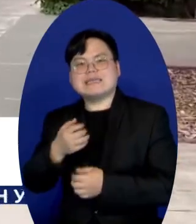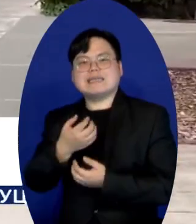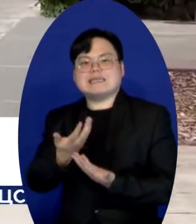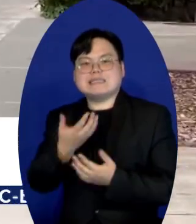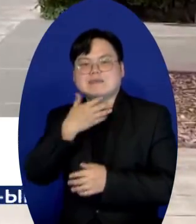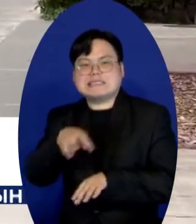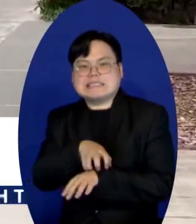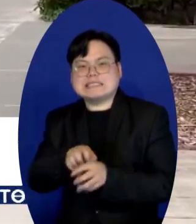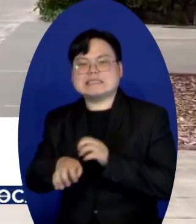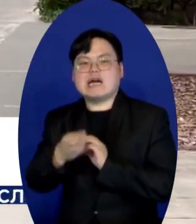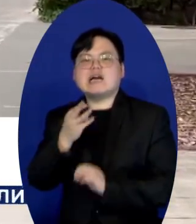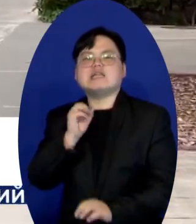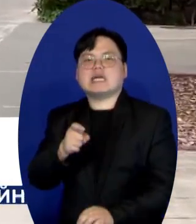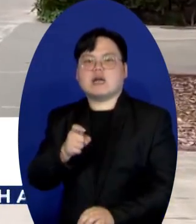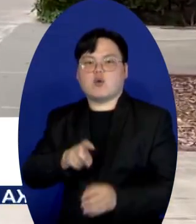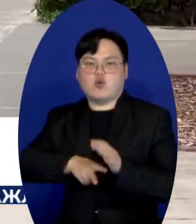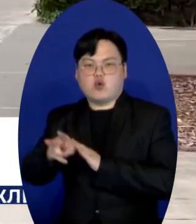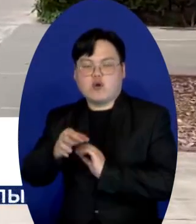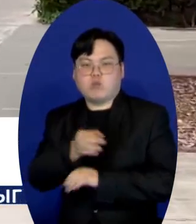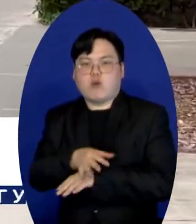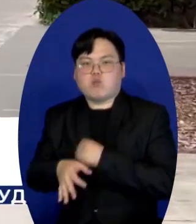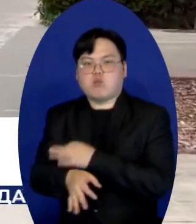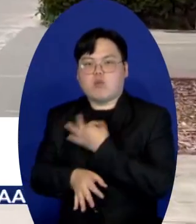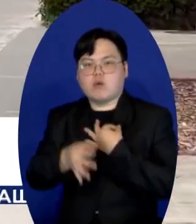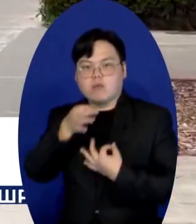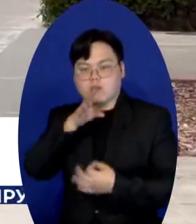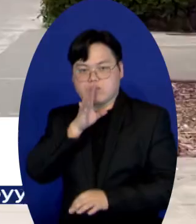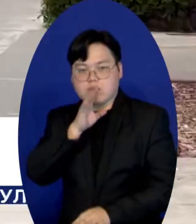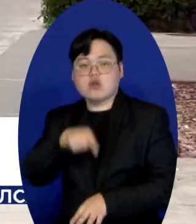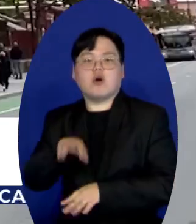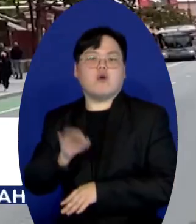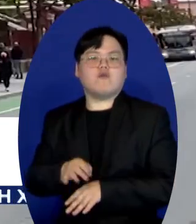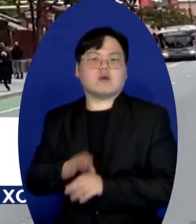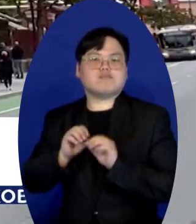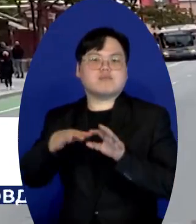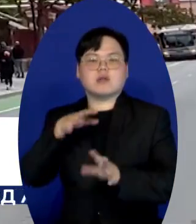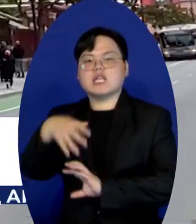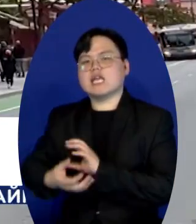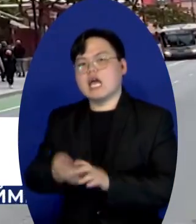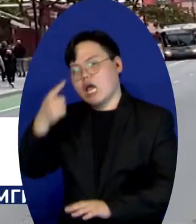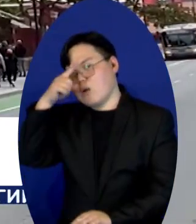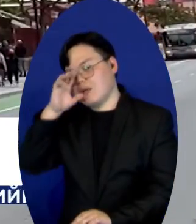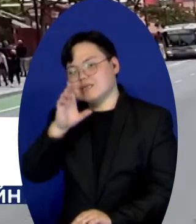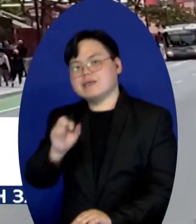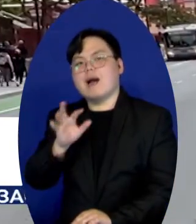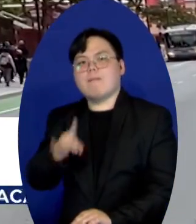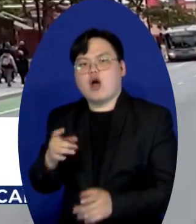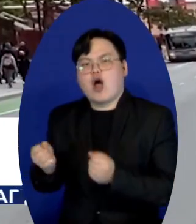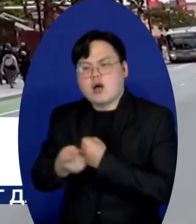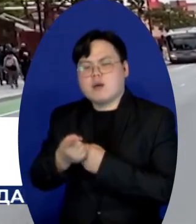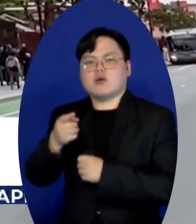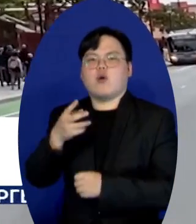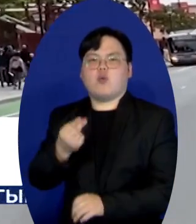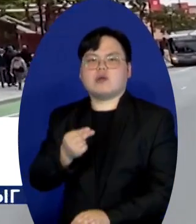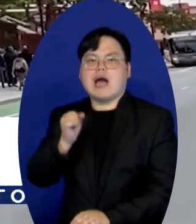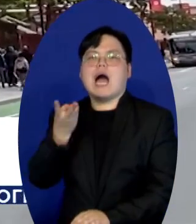өрөвсөж шархлах шинж тэмдгүүд илэрдэг байна. Дэлхийн эрүүл мэндийн байгууллагын өвчний энэ удаагийн дэгдэлтийг дэлхийн эрүүл мэндийн салбарын онц байдал зарлах хэмжээнд